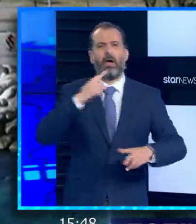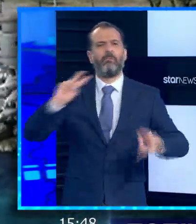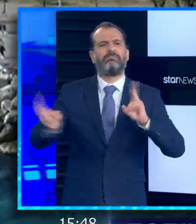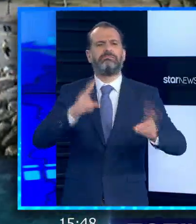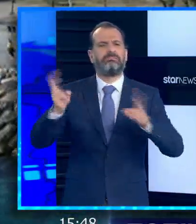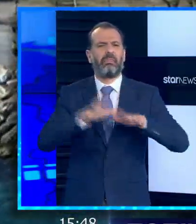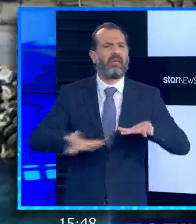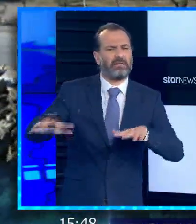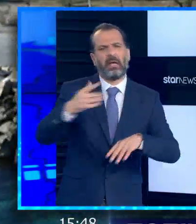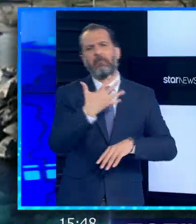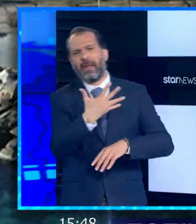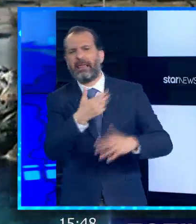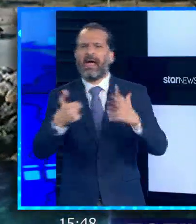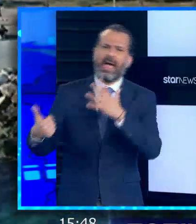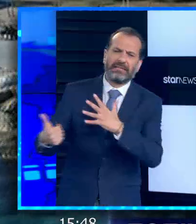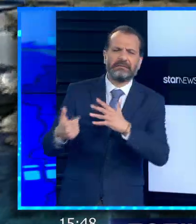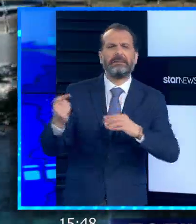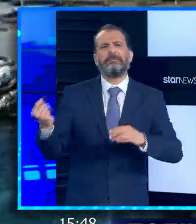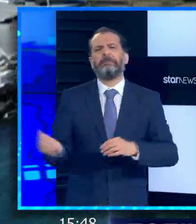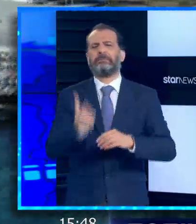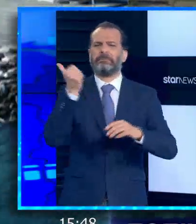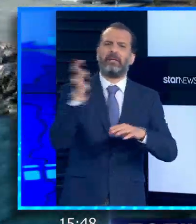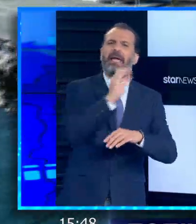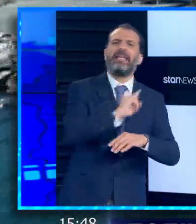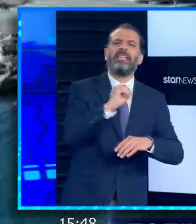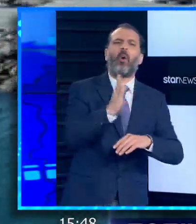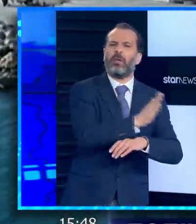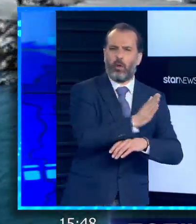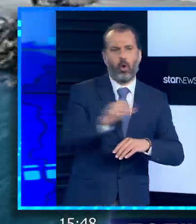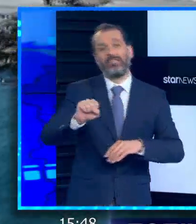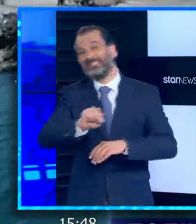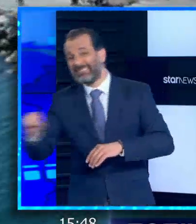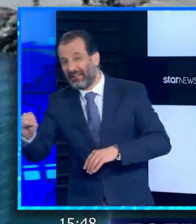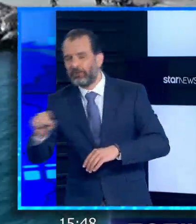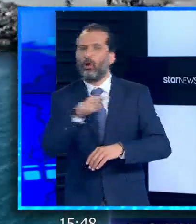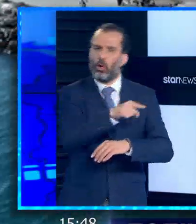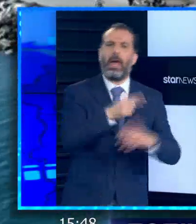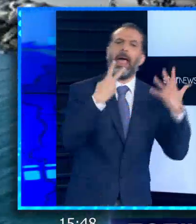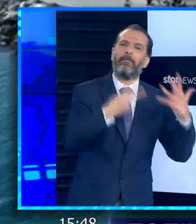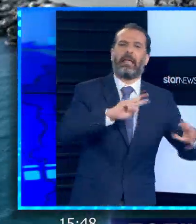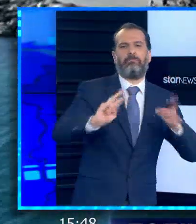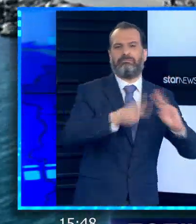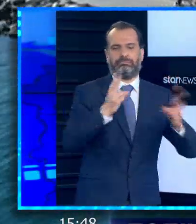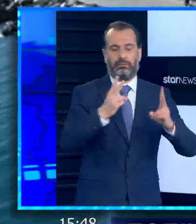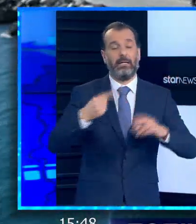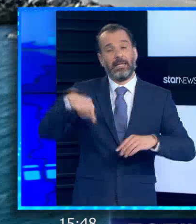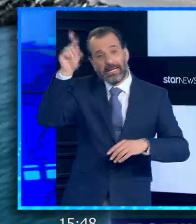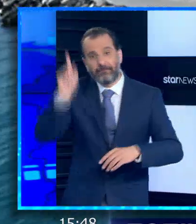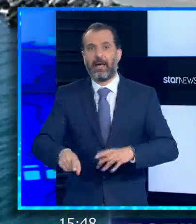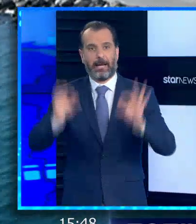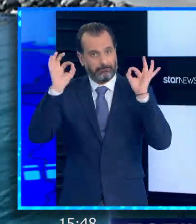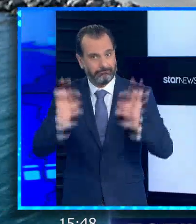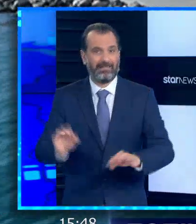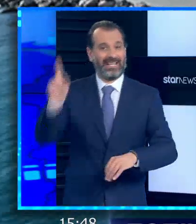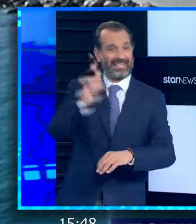θα ξεπερνούν τα 5 με 6 και ίσως πρόσκαιρα στο Ιόνιο, το Σάββατο, μόνο το Σάββατο, τα 7 μποφόρ. Ανήμερα τη